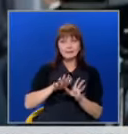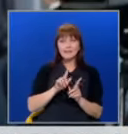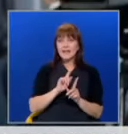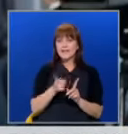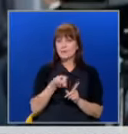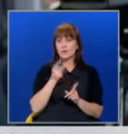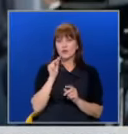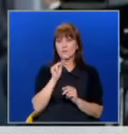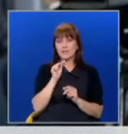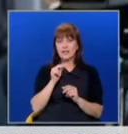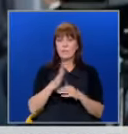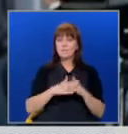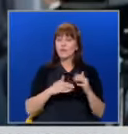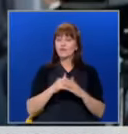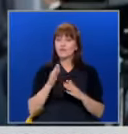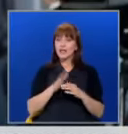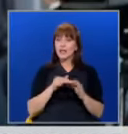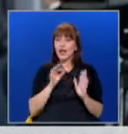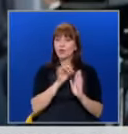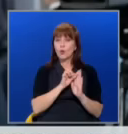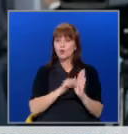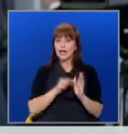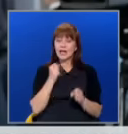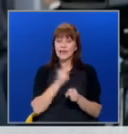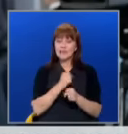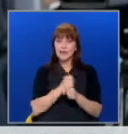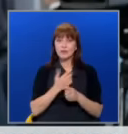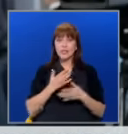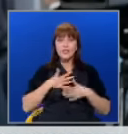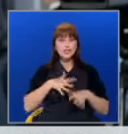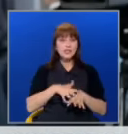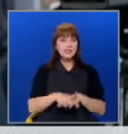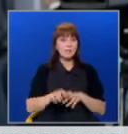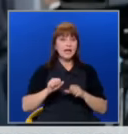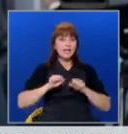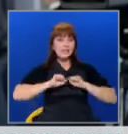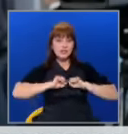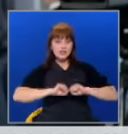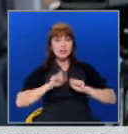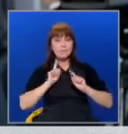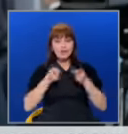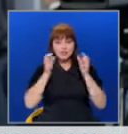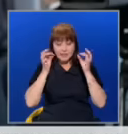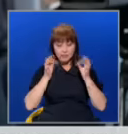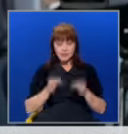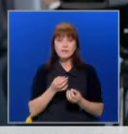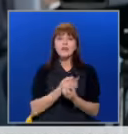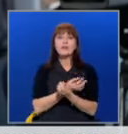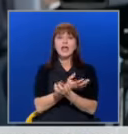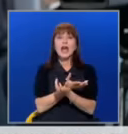даваме професионална оценка на работата на нашата система за защита срещу подобни атаки. Можем само да констатираме, че дронове са